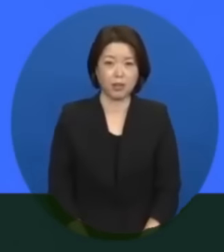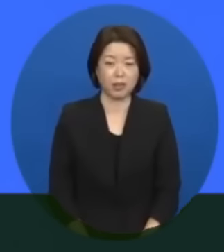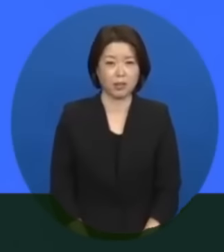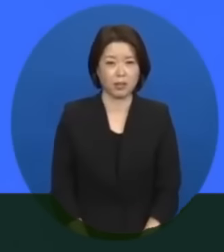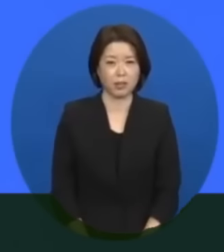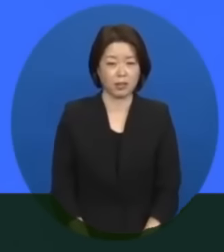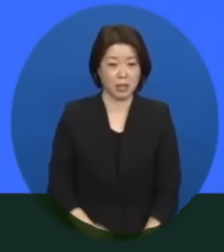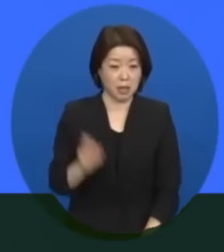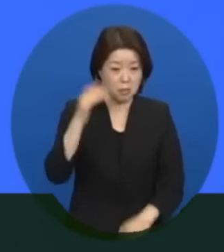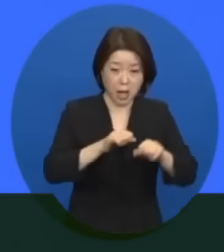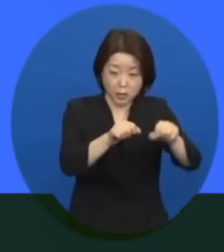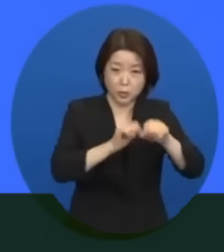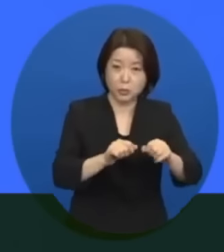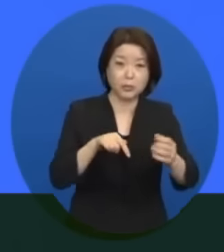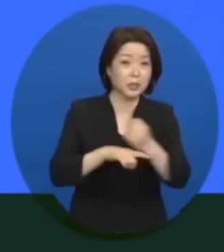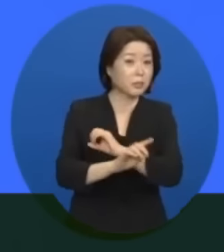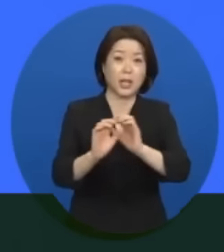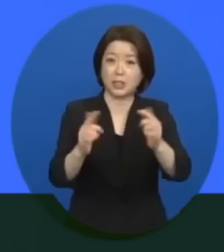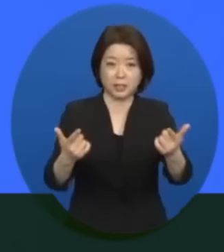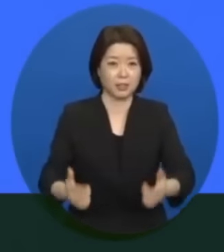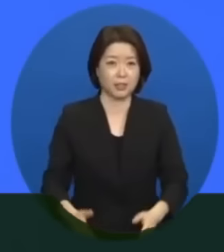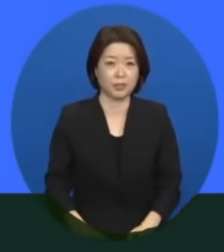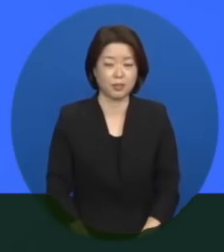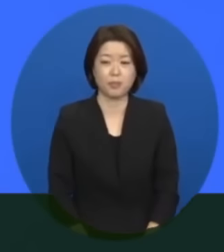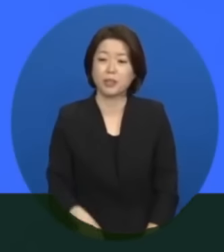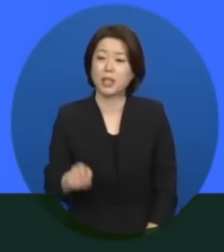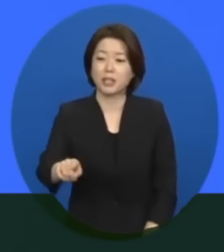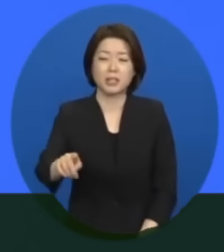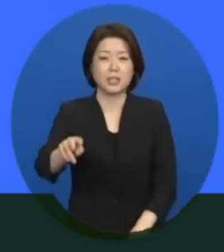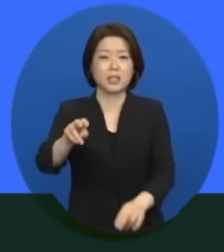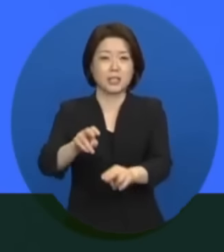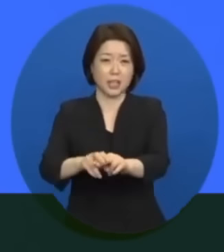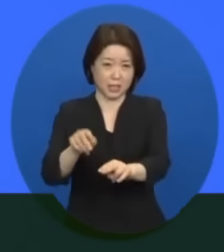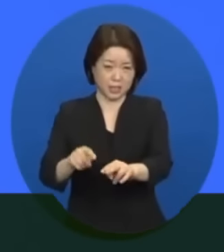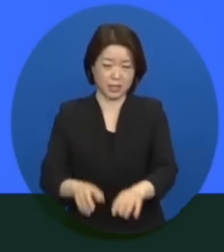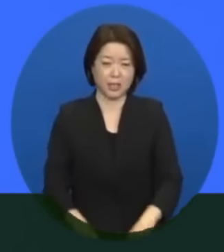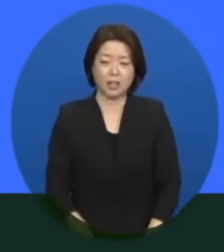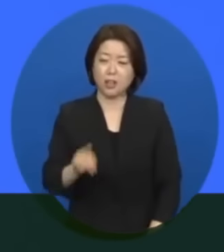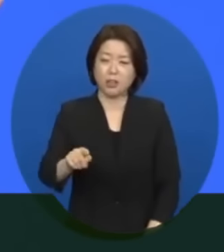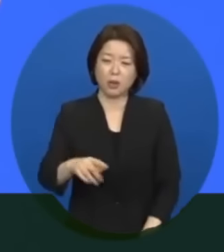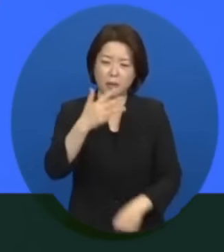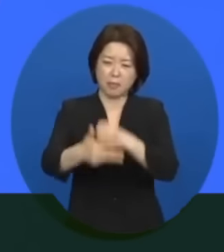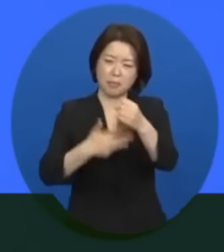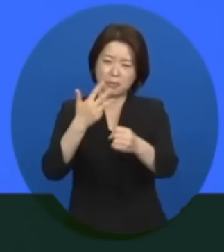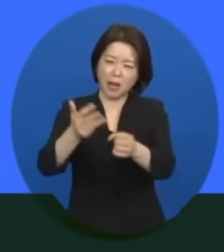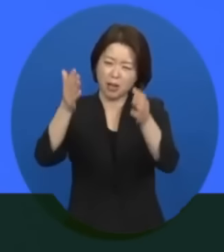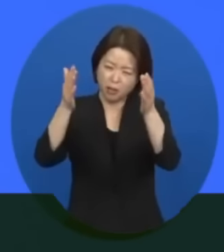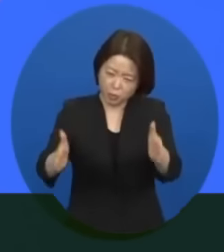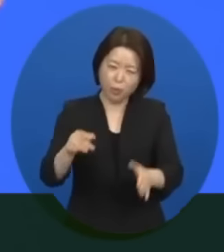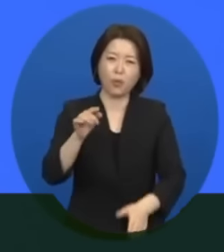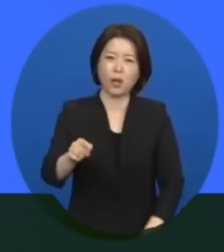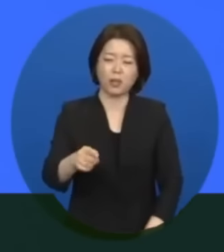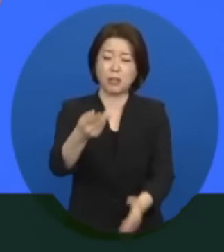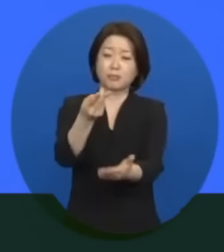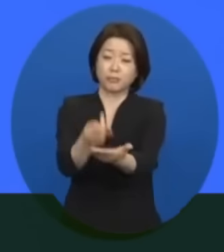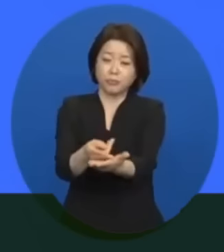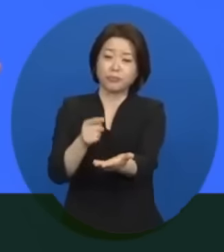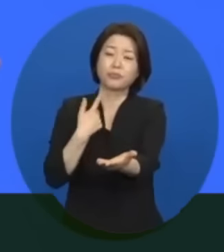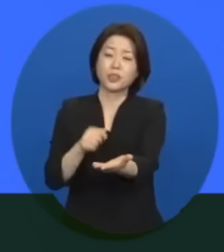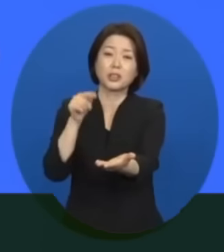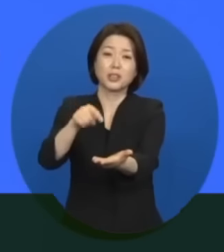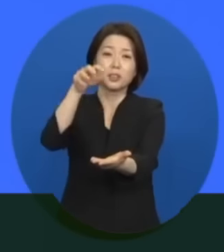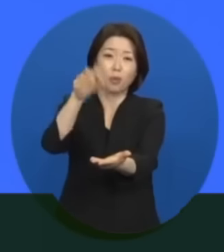방수라 이런 뜻이 아닙니다 내 자리가 거기에 금 간 누워 있었던 그 자리